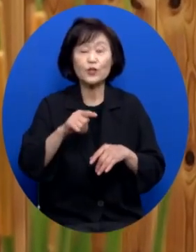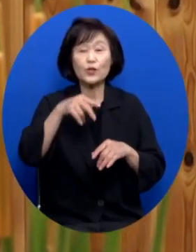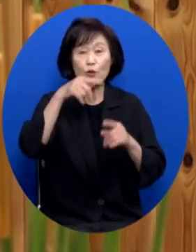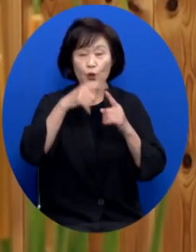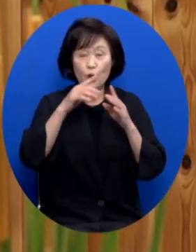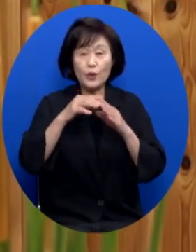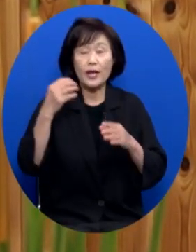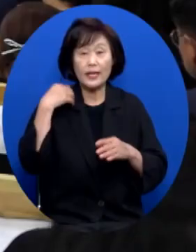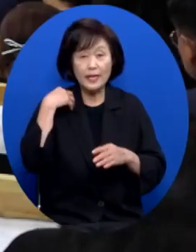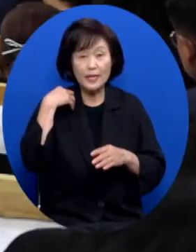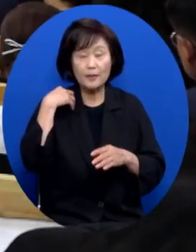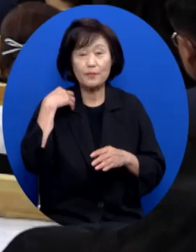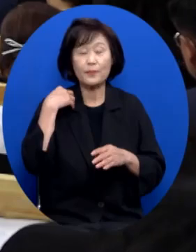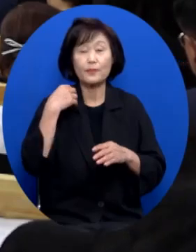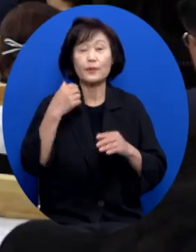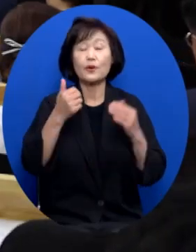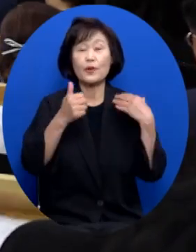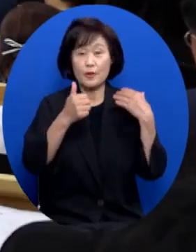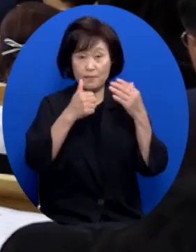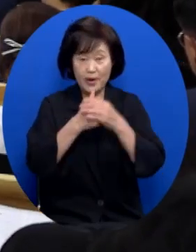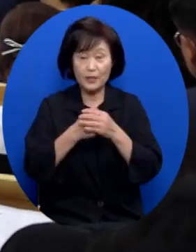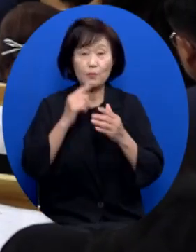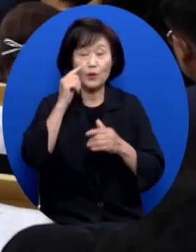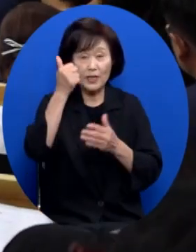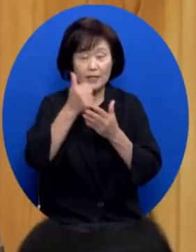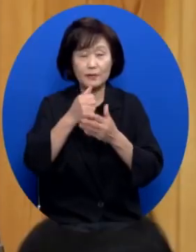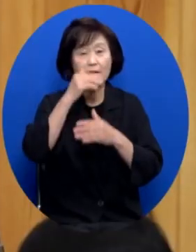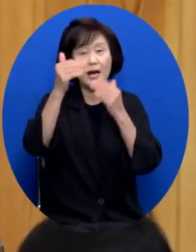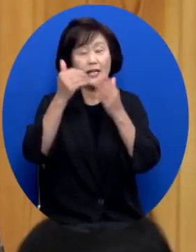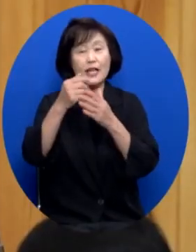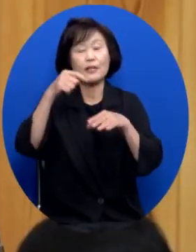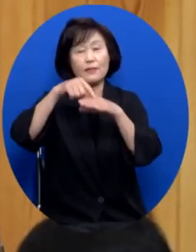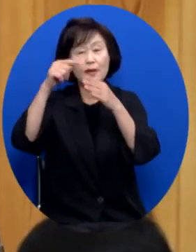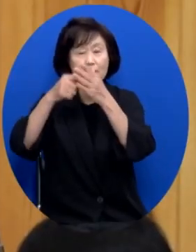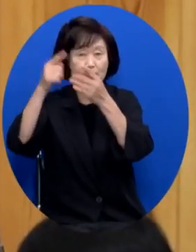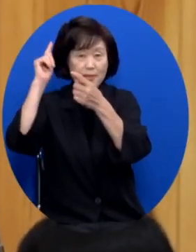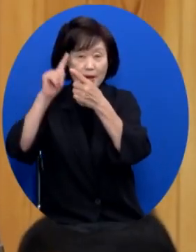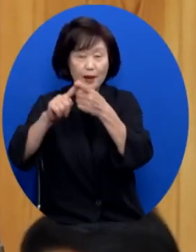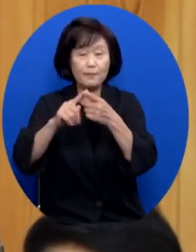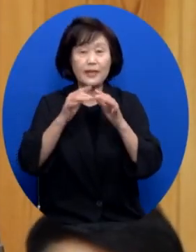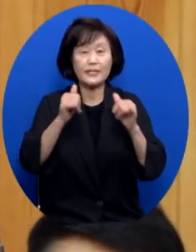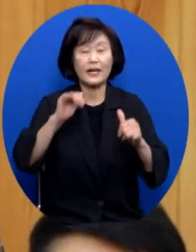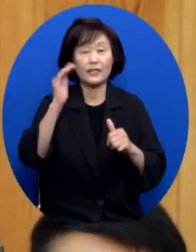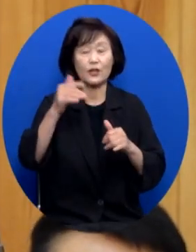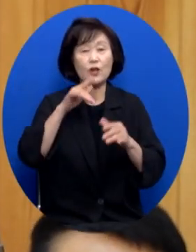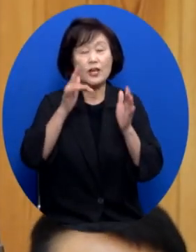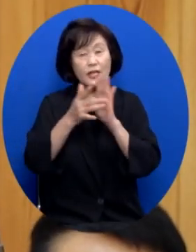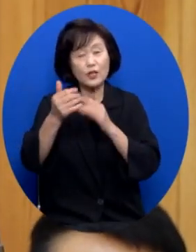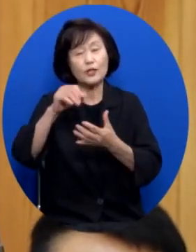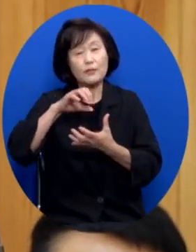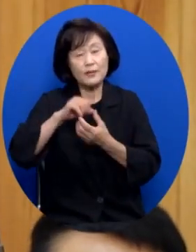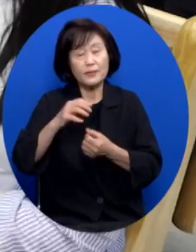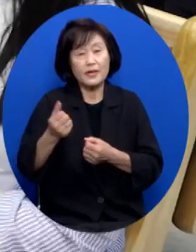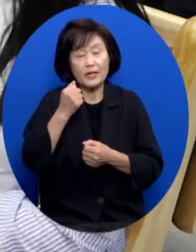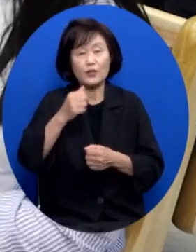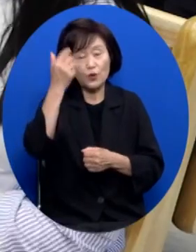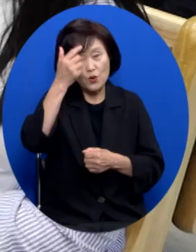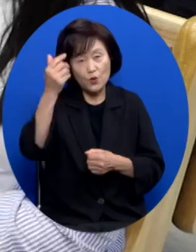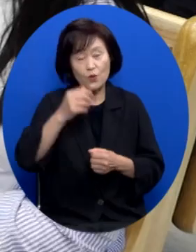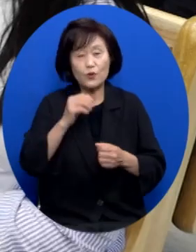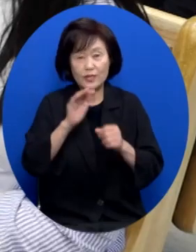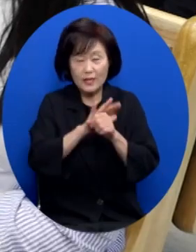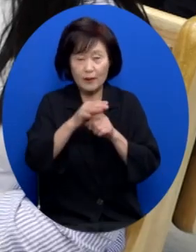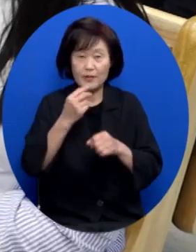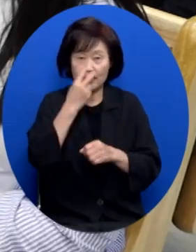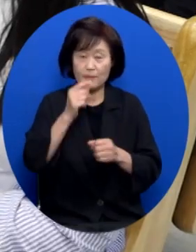위임받은 김대윤 목사는 하나님의 마음에 합한 종이 돼 예수 그리스도의 심장을 가지고 영혼을 사랑하며 생명의